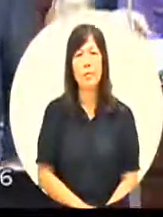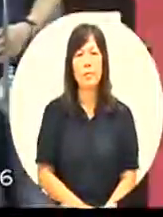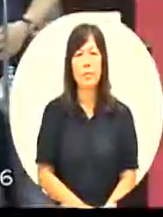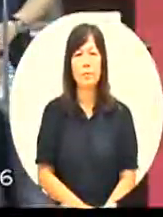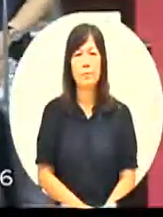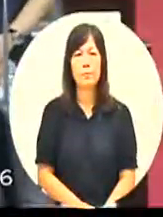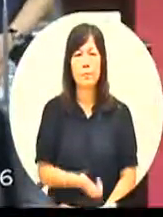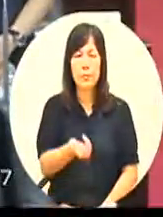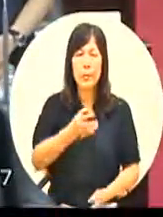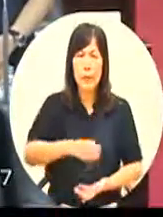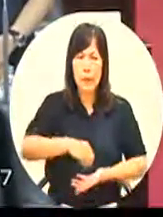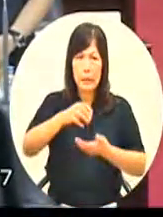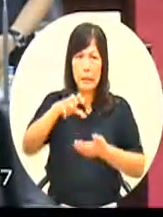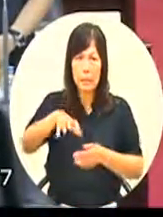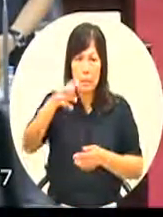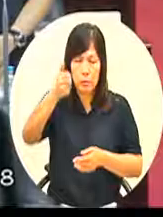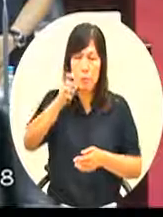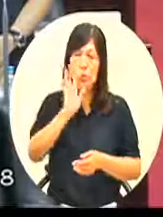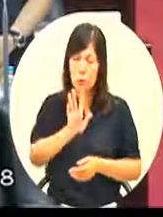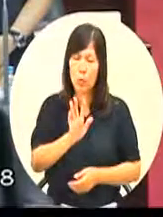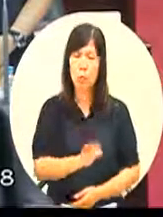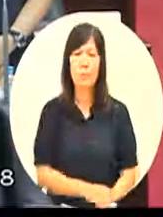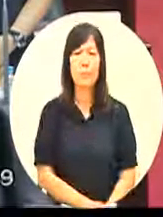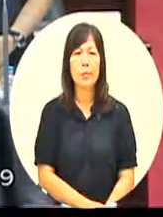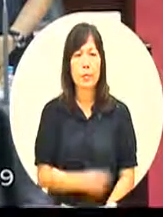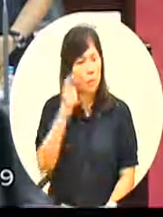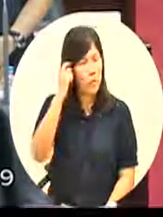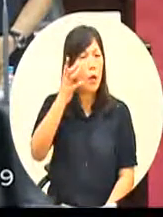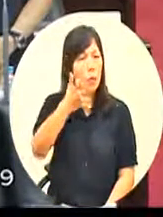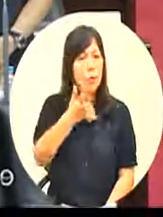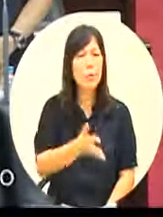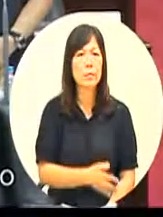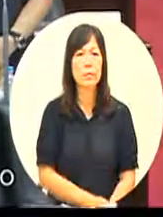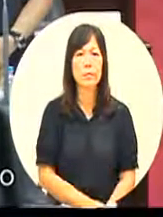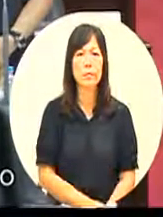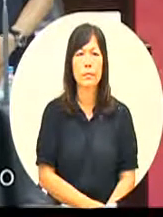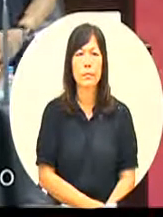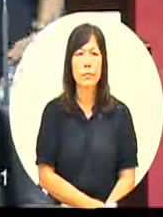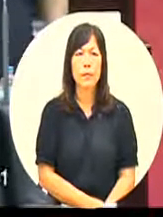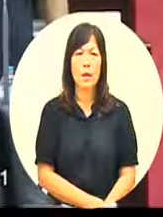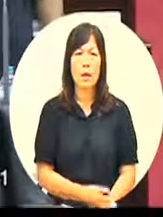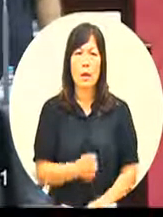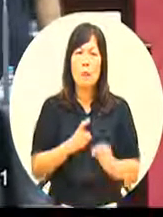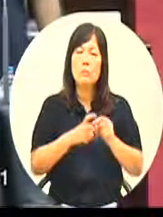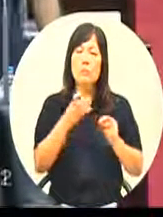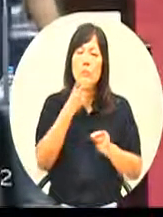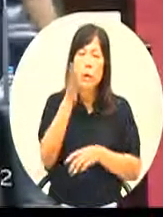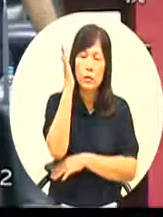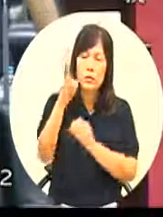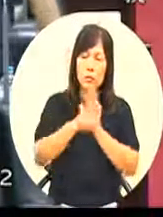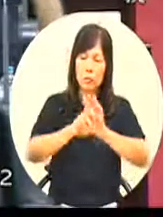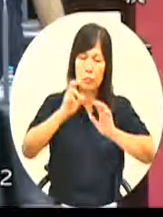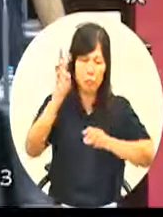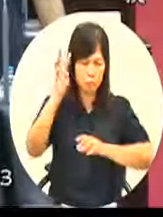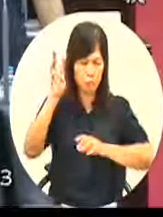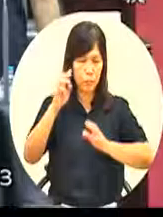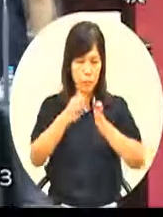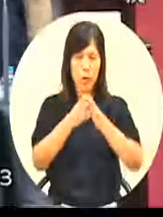刚刚有提到，所以我接下来要请问局长的就是说，如同局长刚刚讲的，中央政府他有宣示要做所